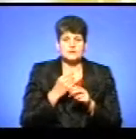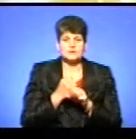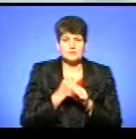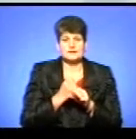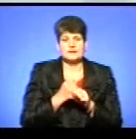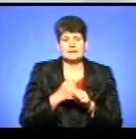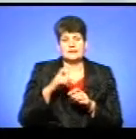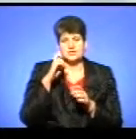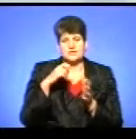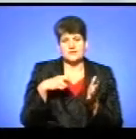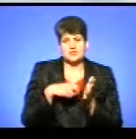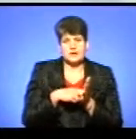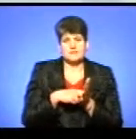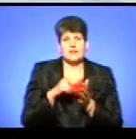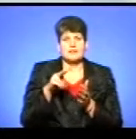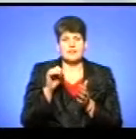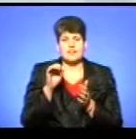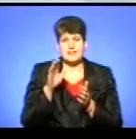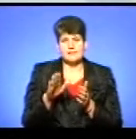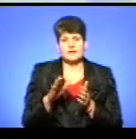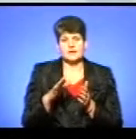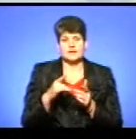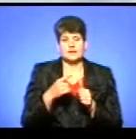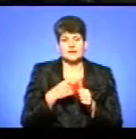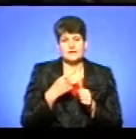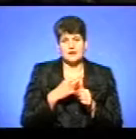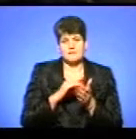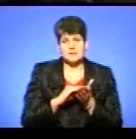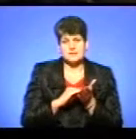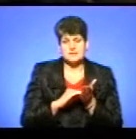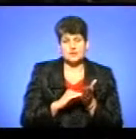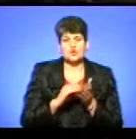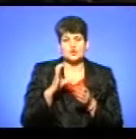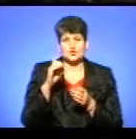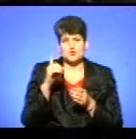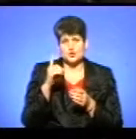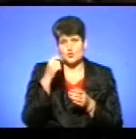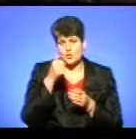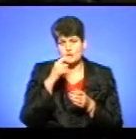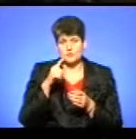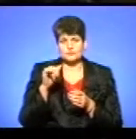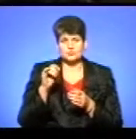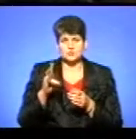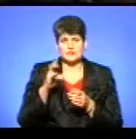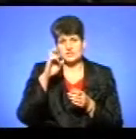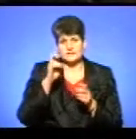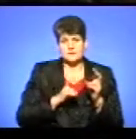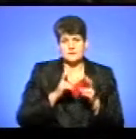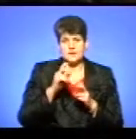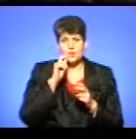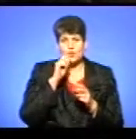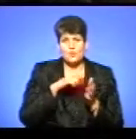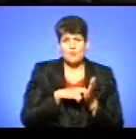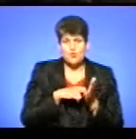державний штемпель з зображенням лева та надписом «Сторіччя ЗУМР». Державне підприємство «Укрпошта»